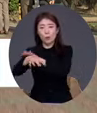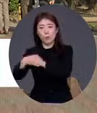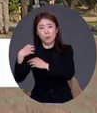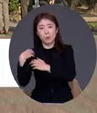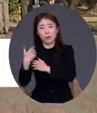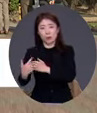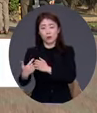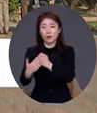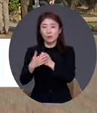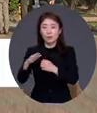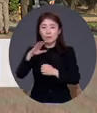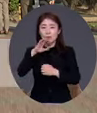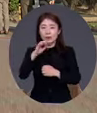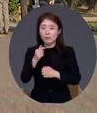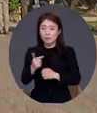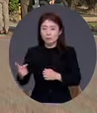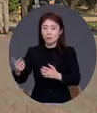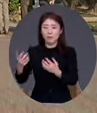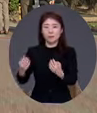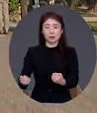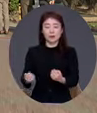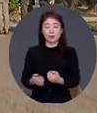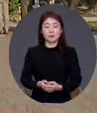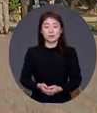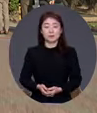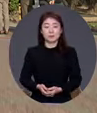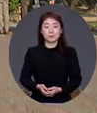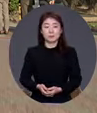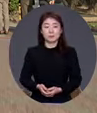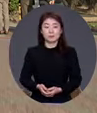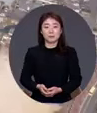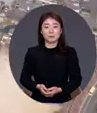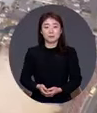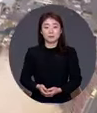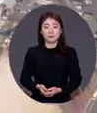목소리도 만만치 않은데요 이재경 기자가 들어봤습니다